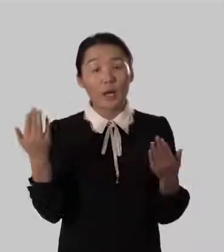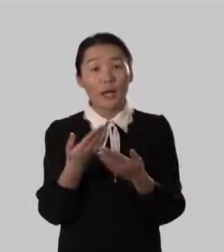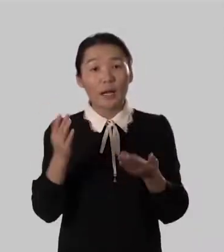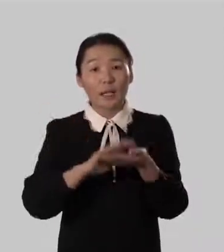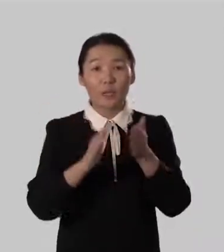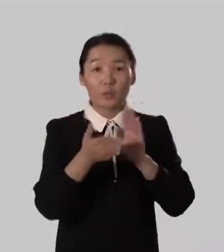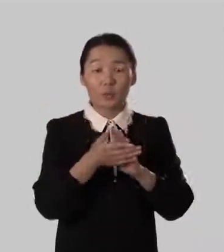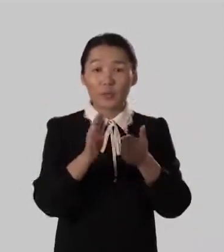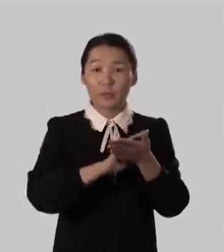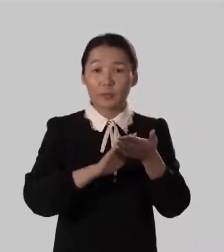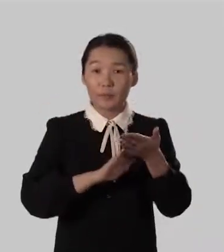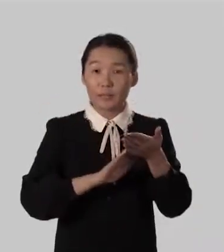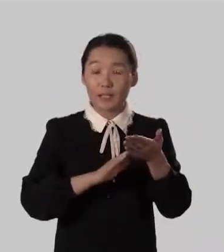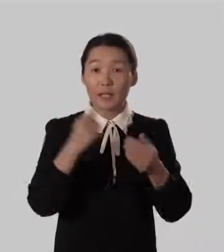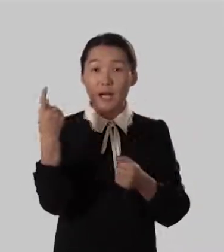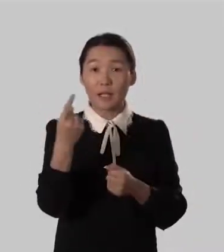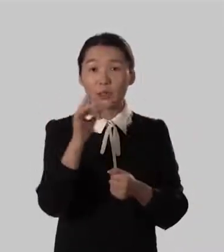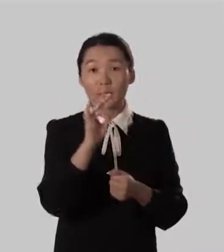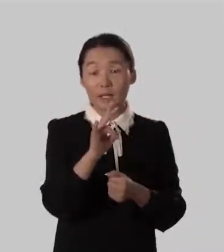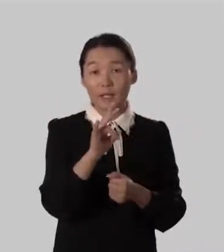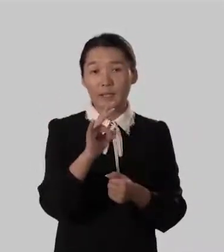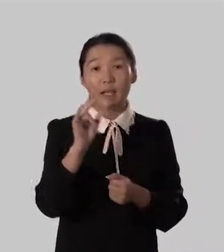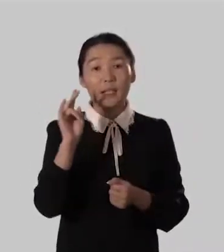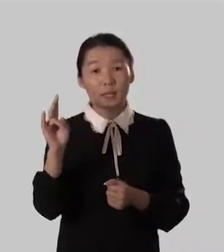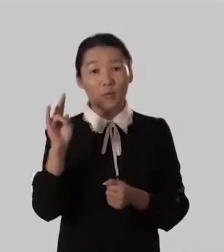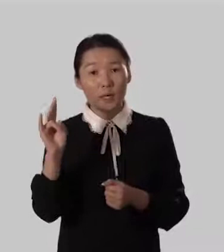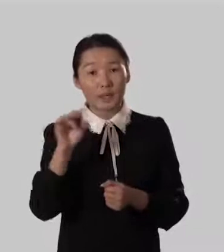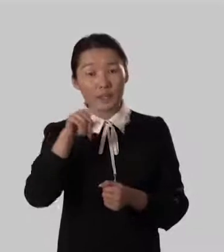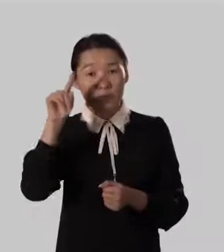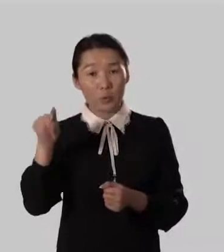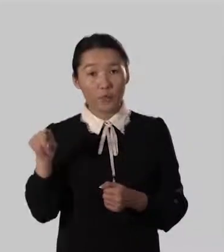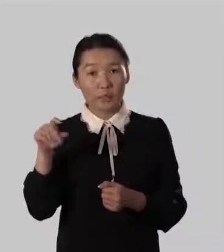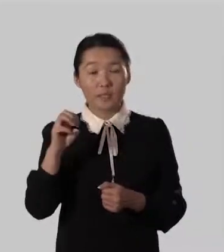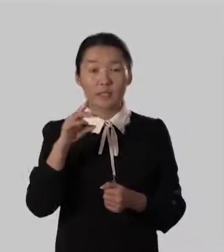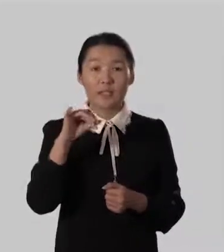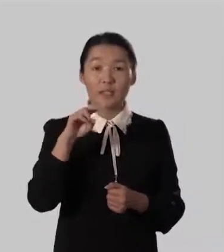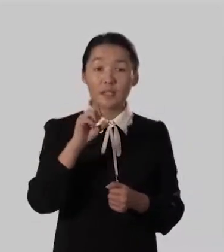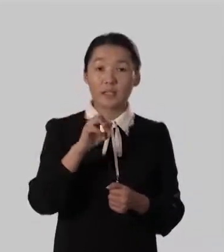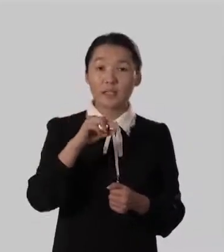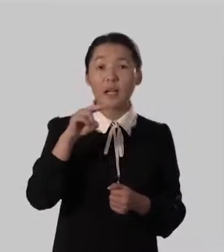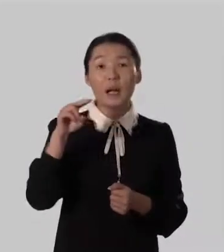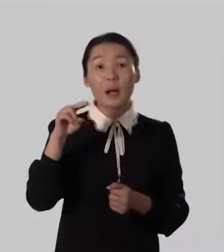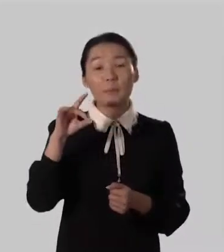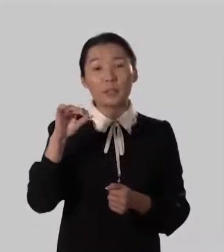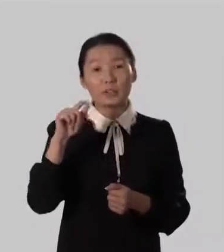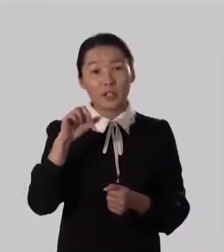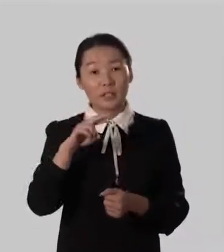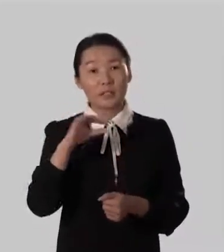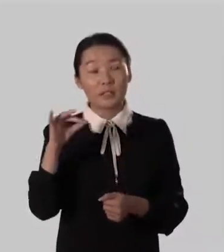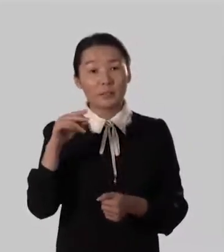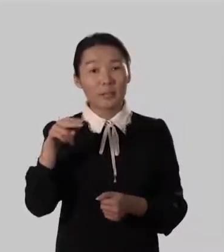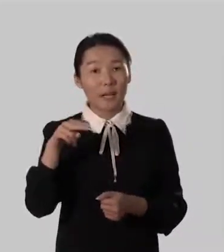какие условия написания 1 и 2 н в суффиксах страдательных причастий и отглагольных